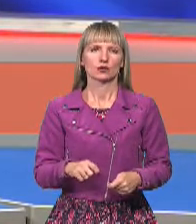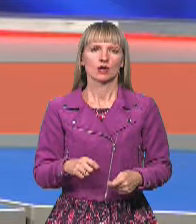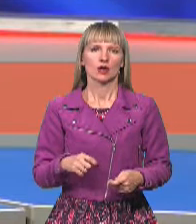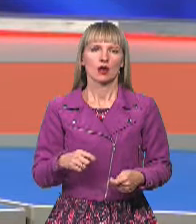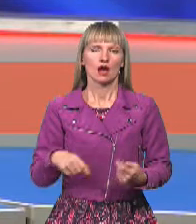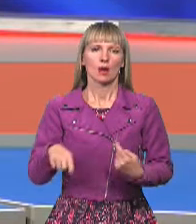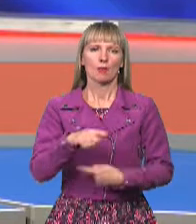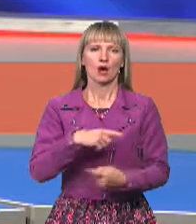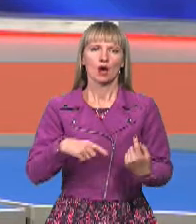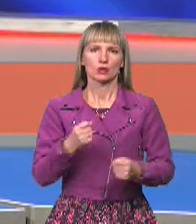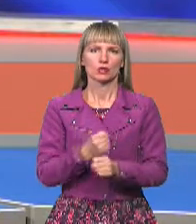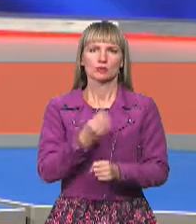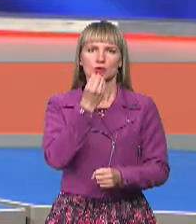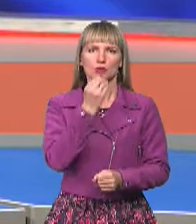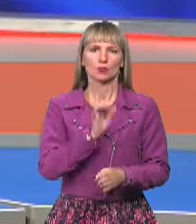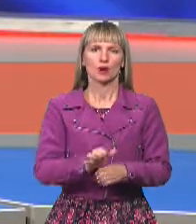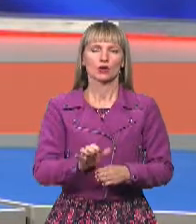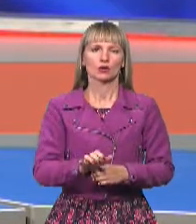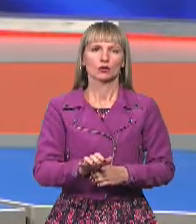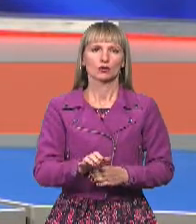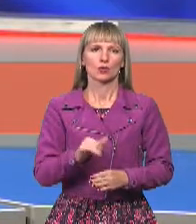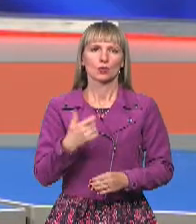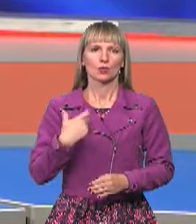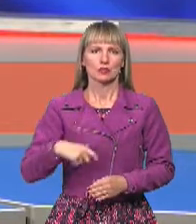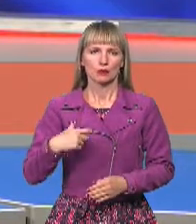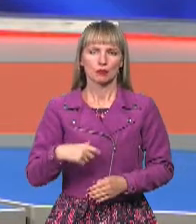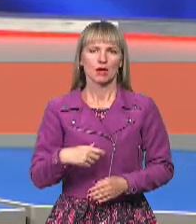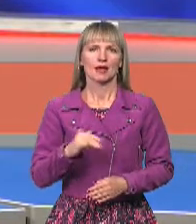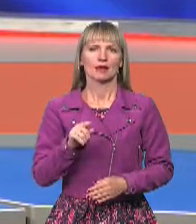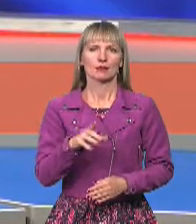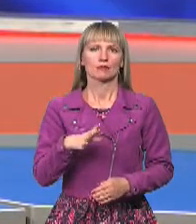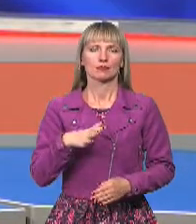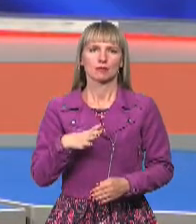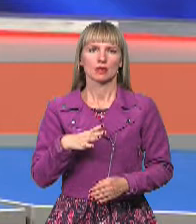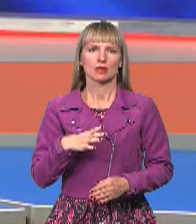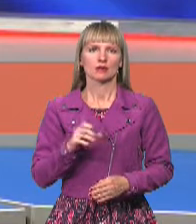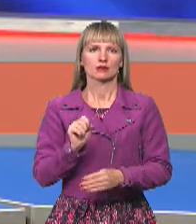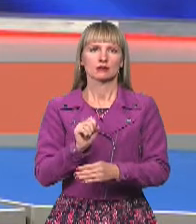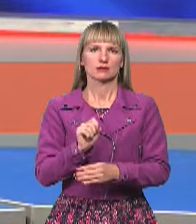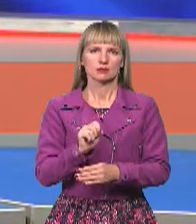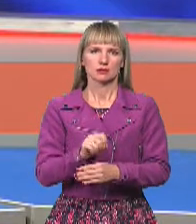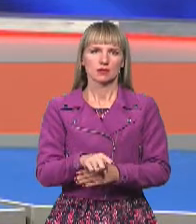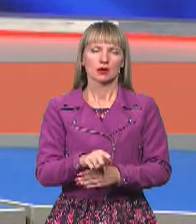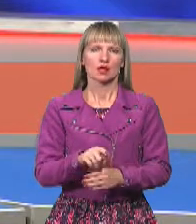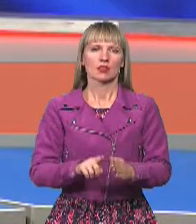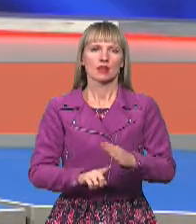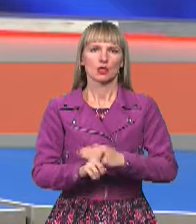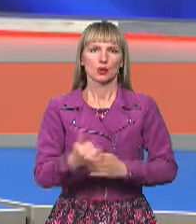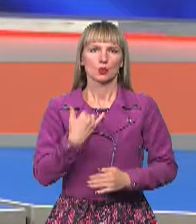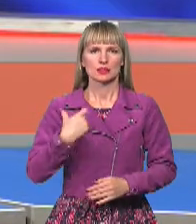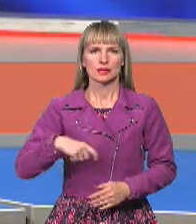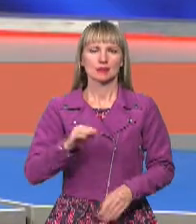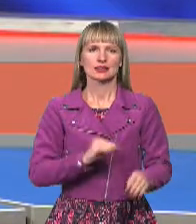пищевого продукта у себя на мощности. Им было вменено в обязанности внедрить в себя